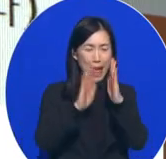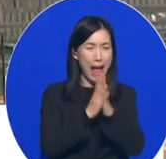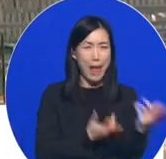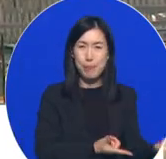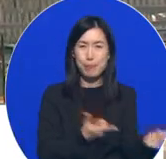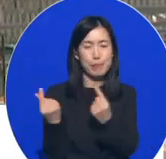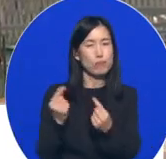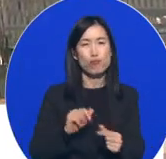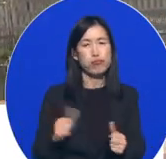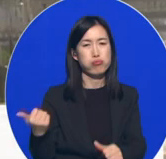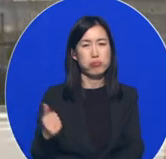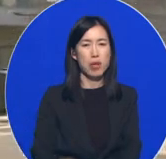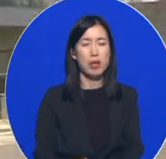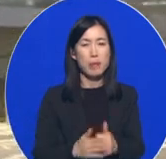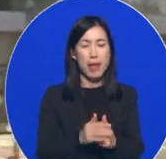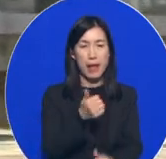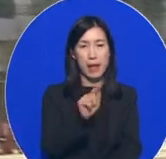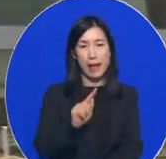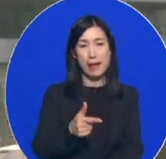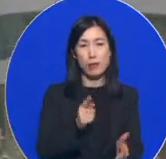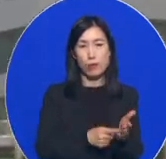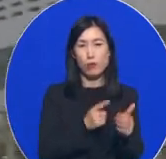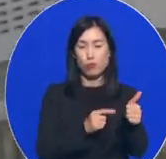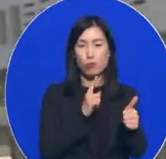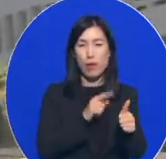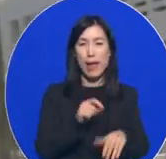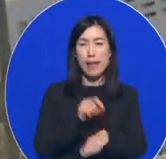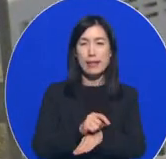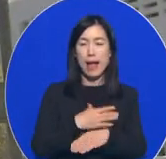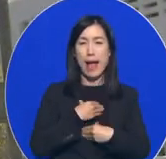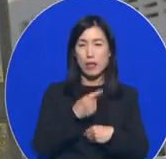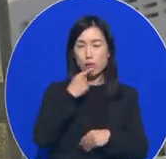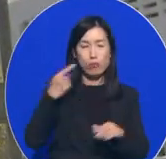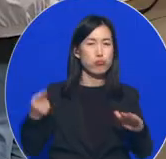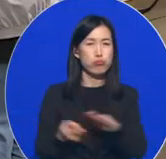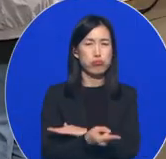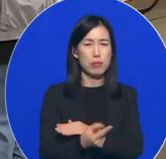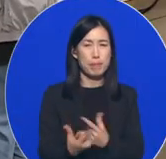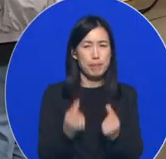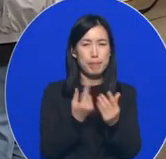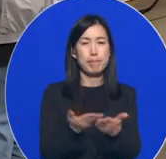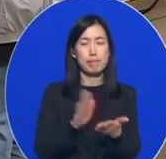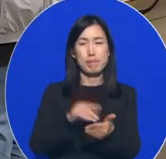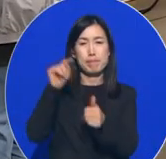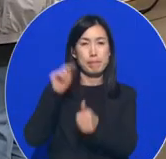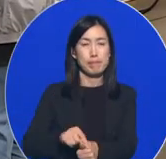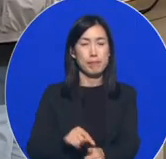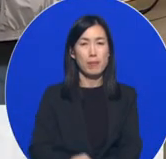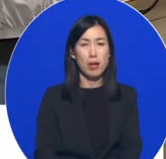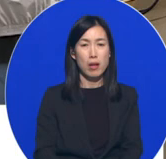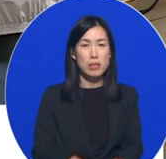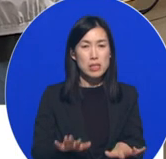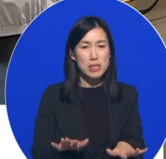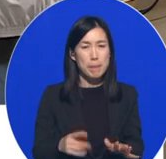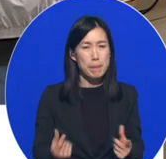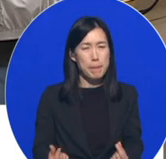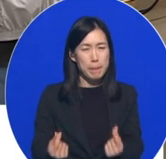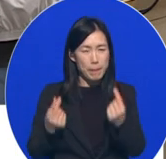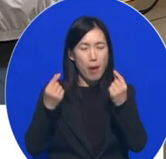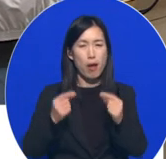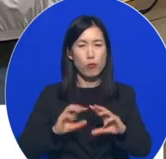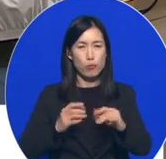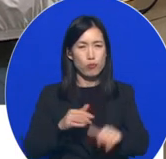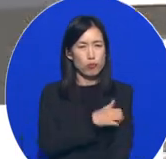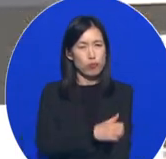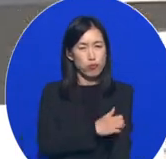중단됐습니다 한덕수 국무총리는 행정안전부의 긴급 복구를 지시했습니다 한 총리는 가용인력과 장비를 총동원에